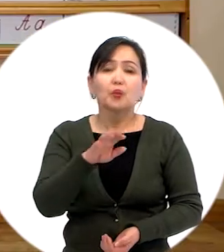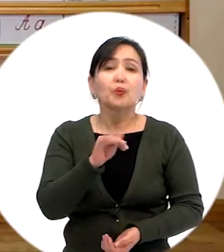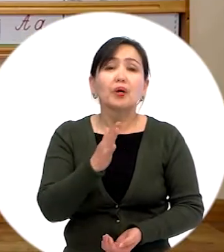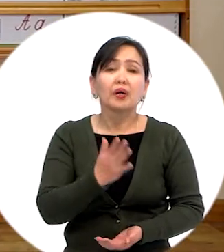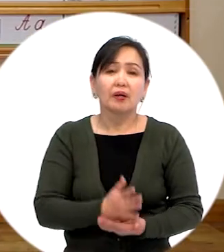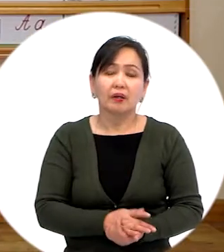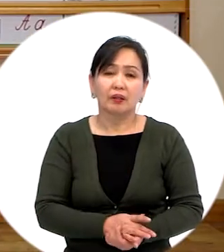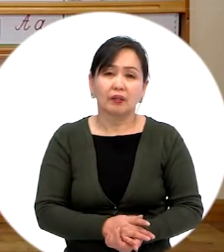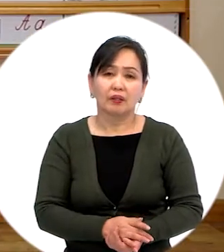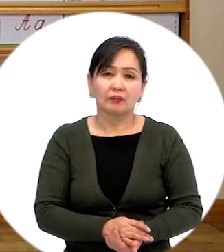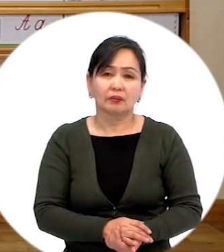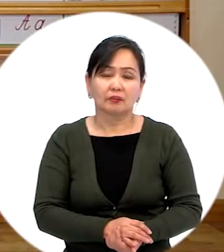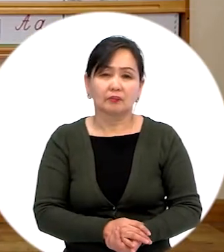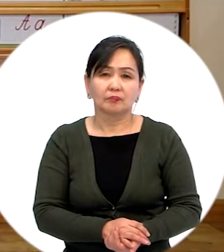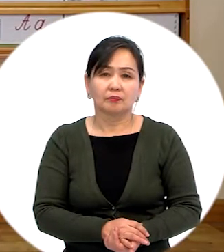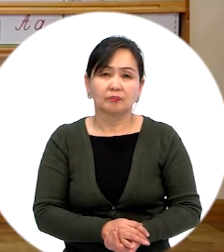энэ юу вэ нөхдөлдөө?